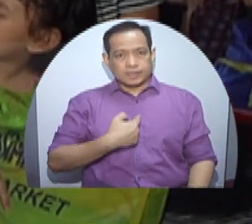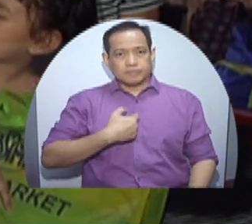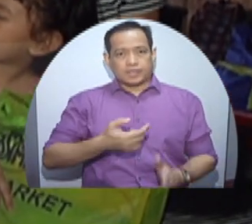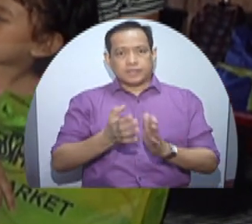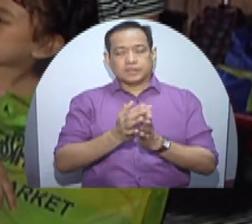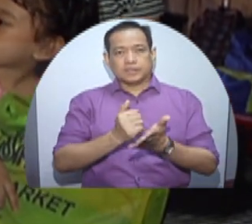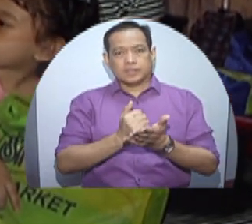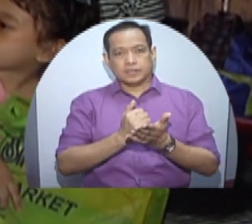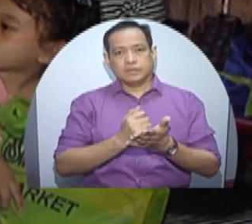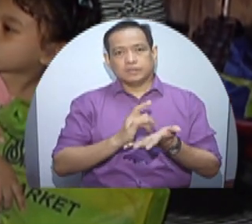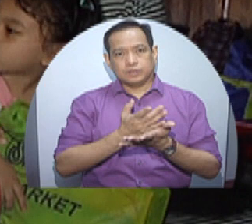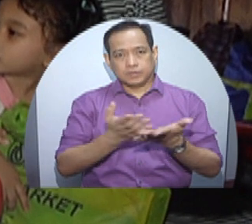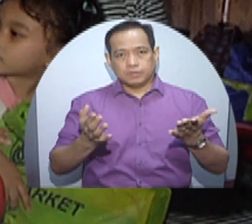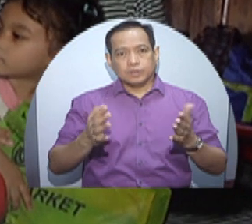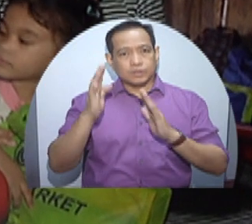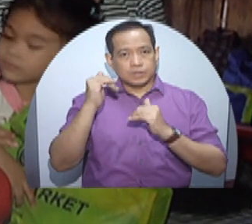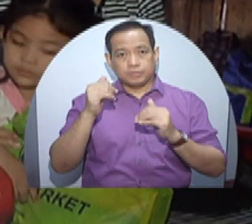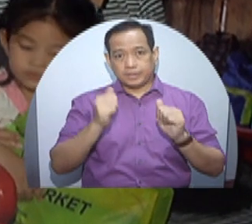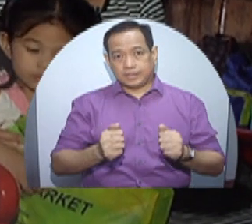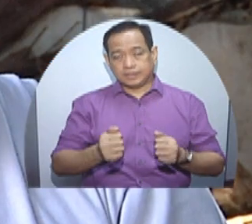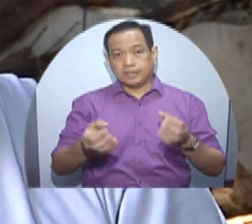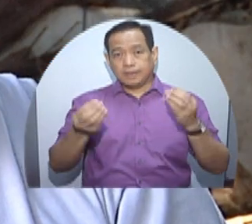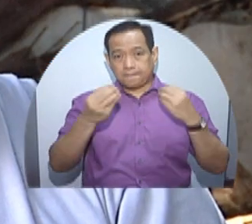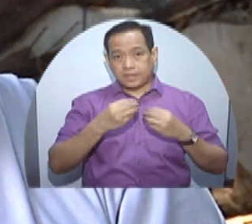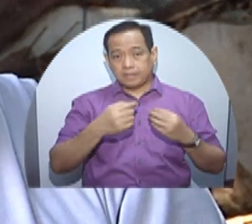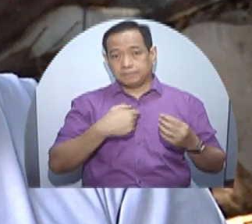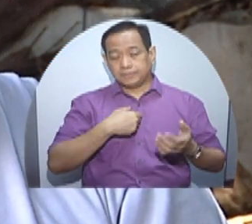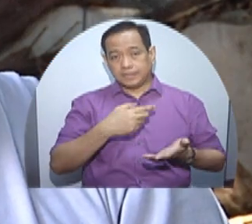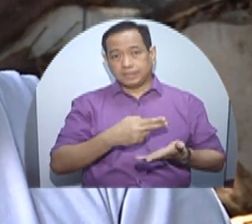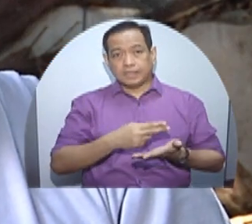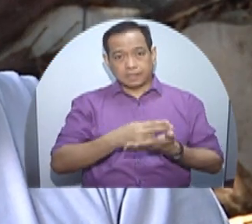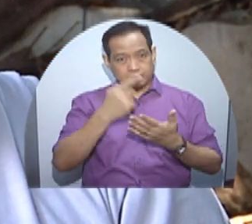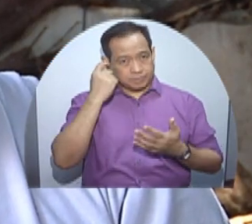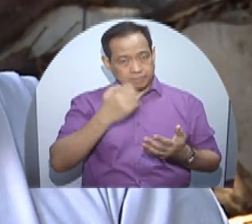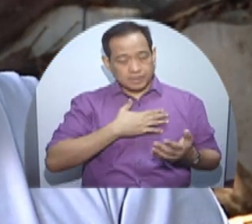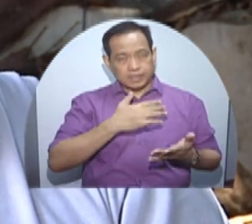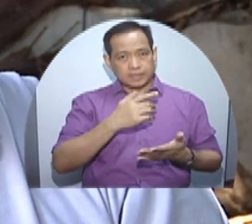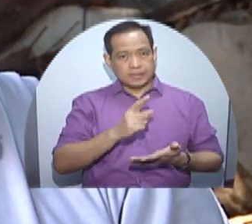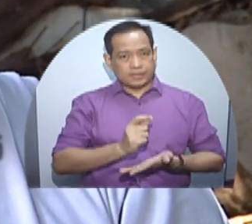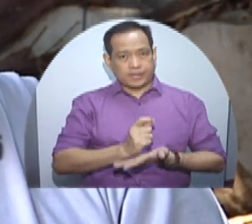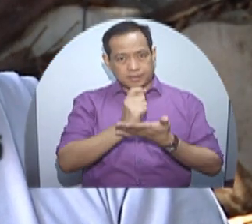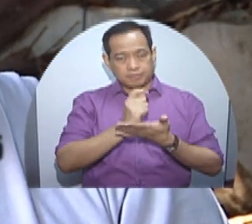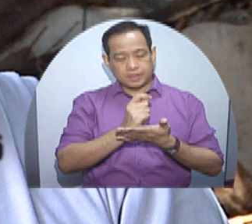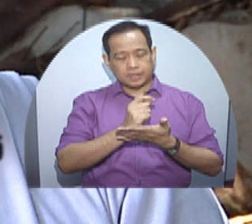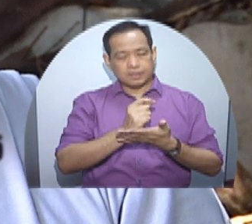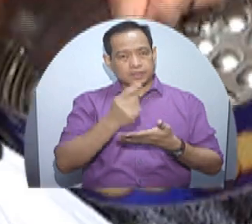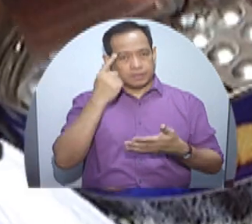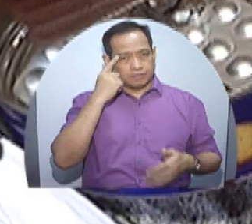Eh, nananawagan ko po ko. Sana po mabigyan niyo ng tulong ako na yung therapy ko po at saka